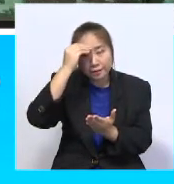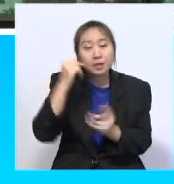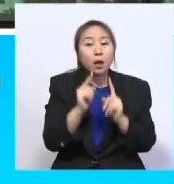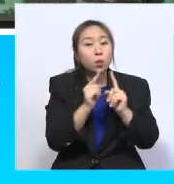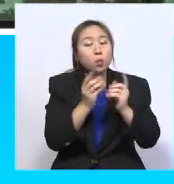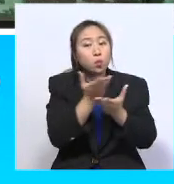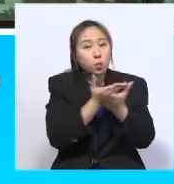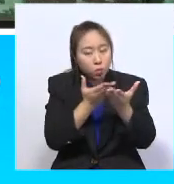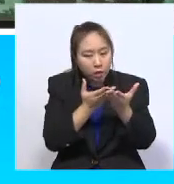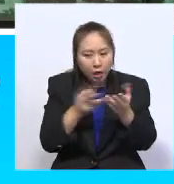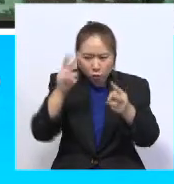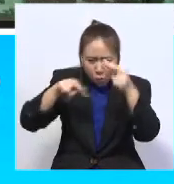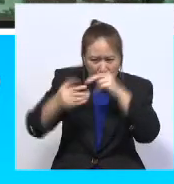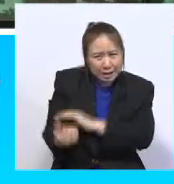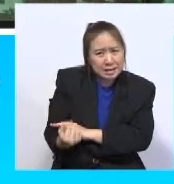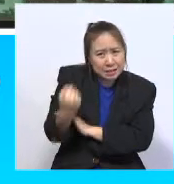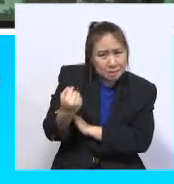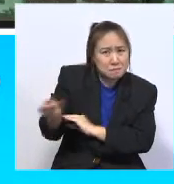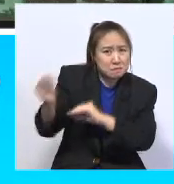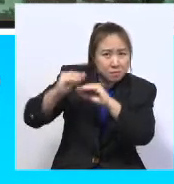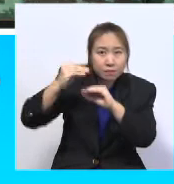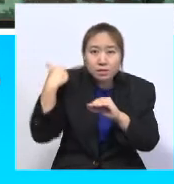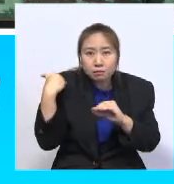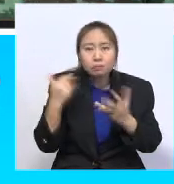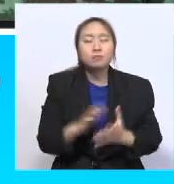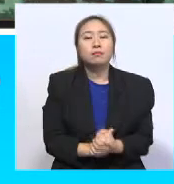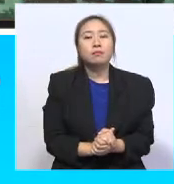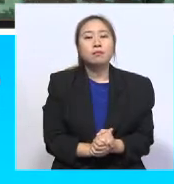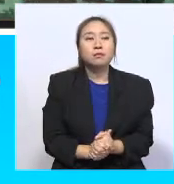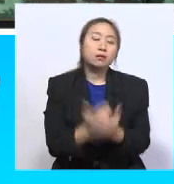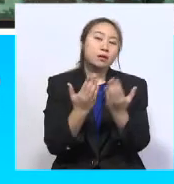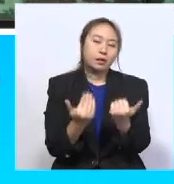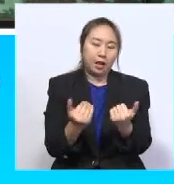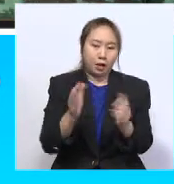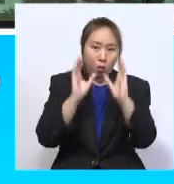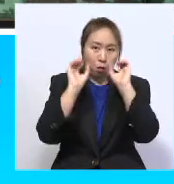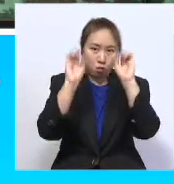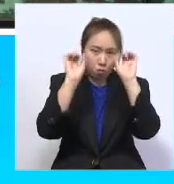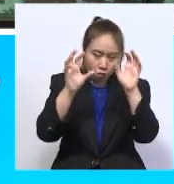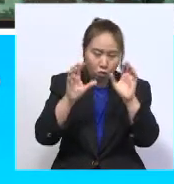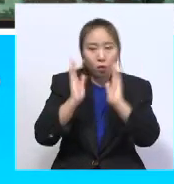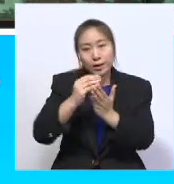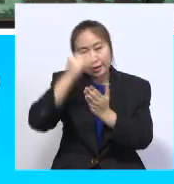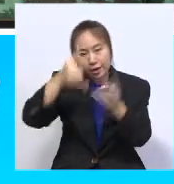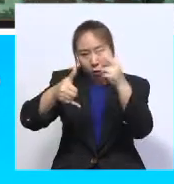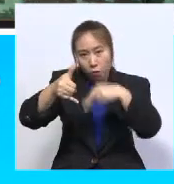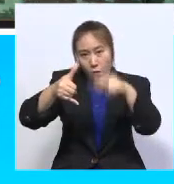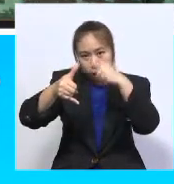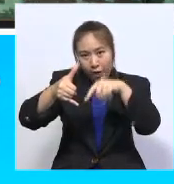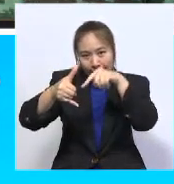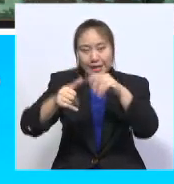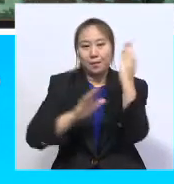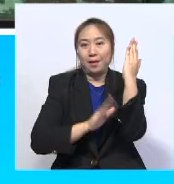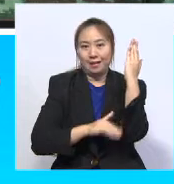การพูดคุยแล้วก็ยกระดับกันแบบไหนบ้างคะ ครับมาตรการในการรักษาความปลอดภัยบุคลากรทางสาธารณสุขและสาธารณสุขในพื้นที่จังหวัดชายแดนภาคใ